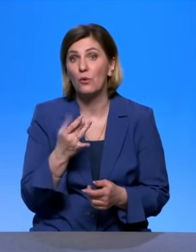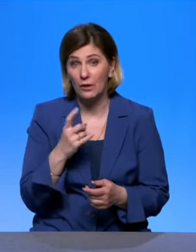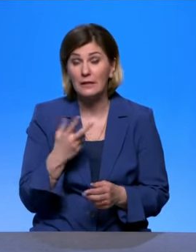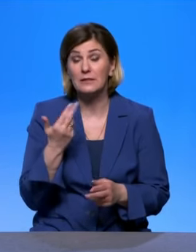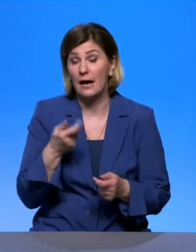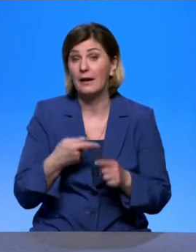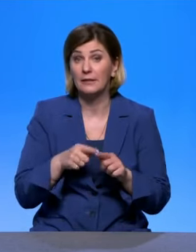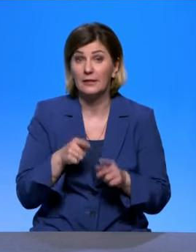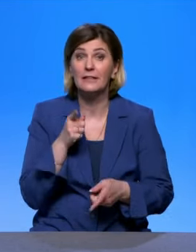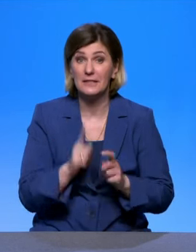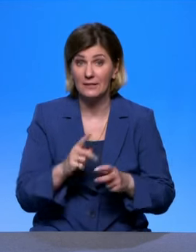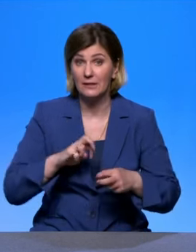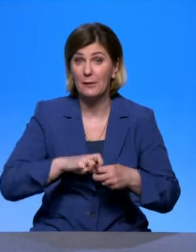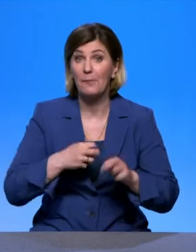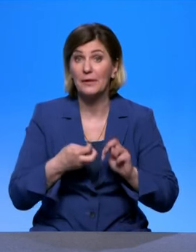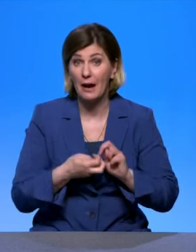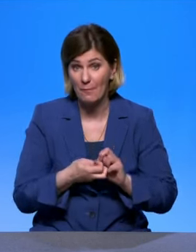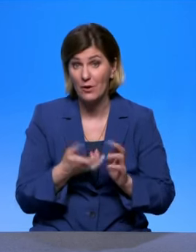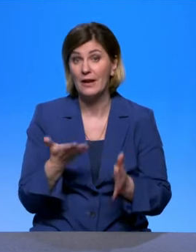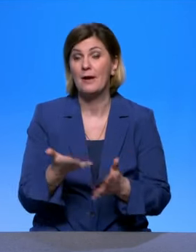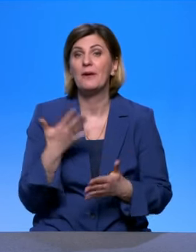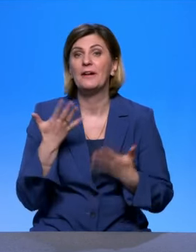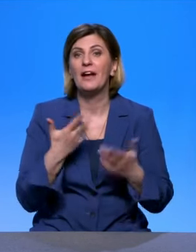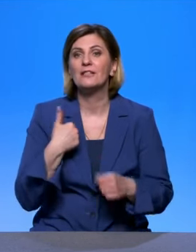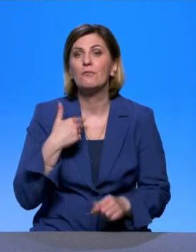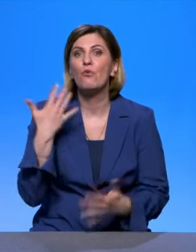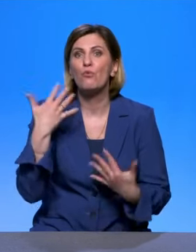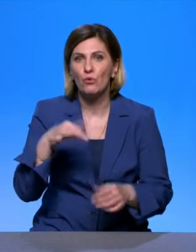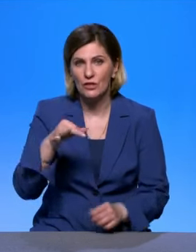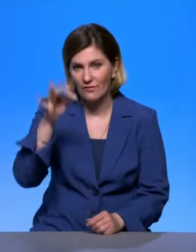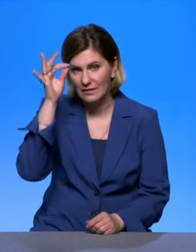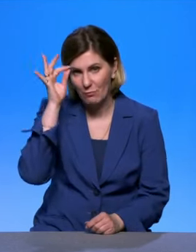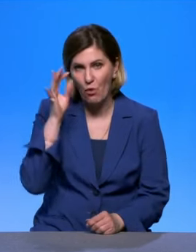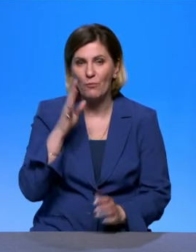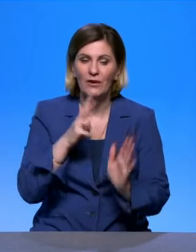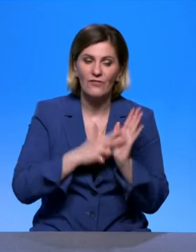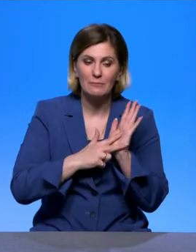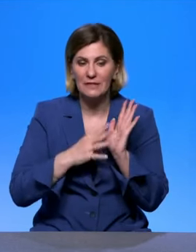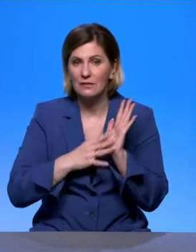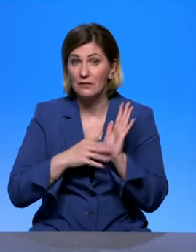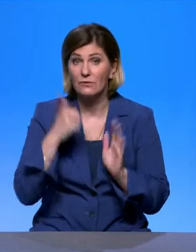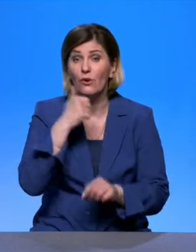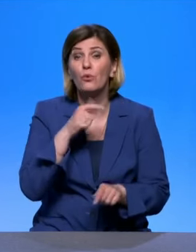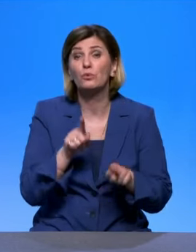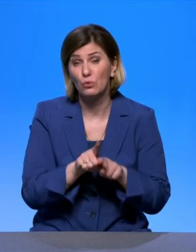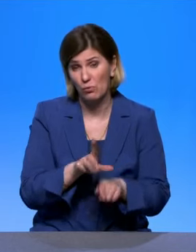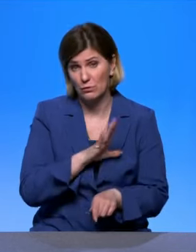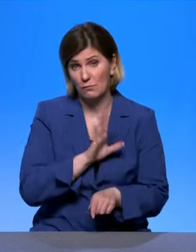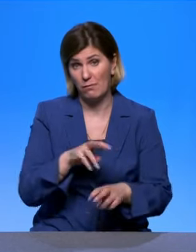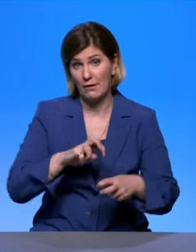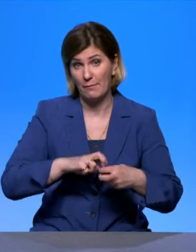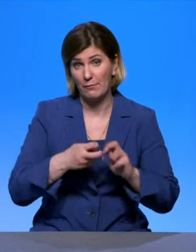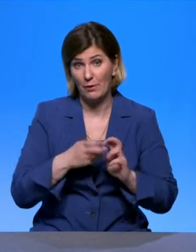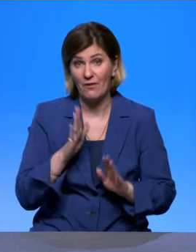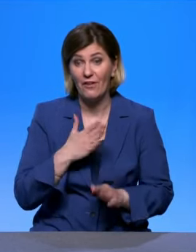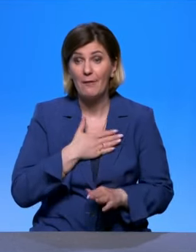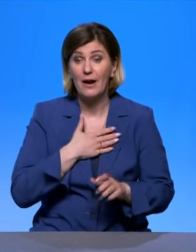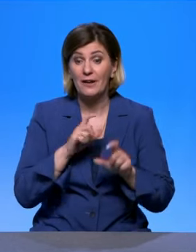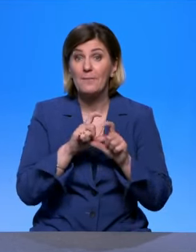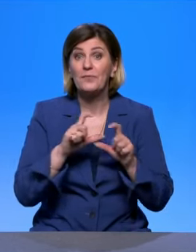но проблема, если вы уж вспомнили про 80-е, 90-е годы, там она тоже существовала, вот, в моей школе был